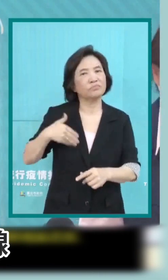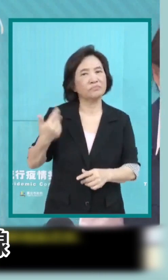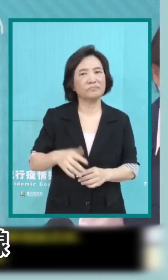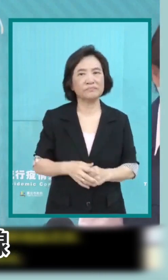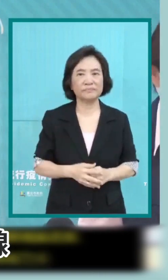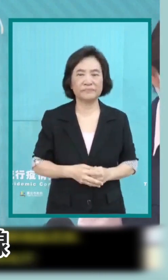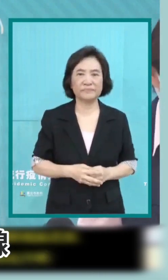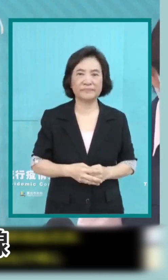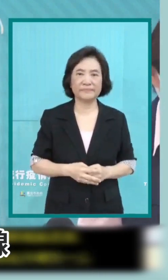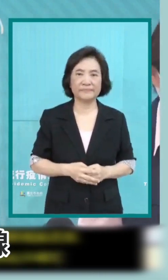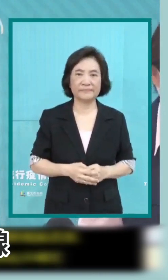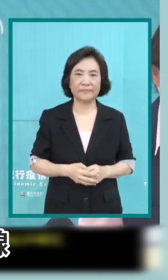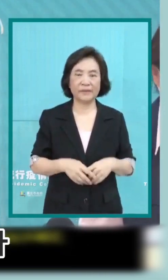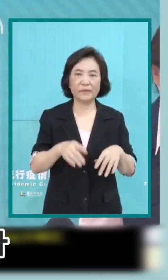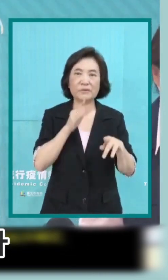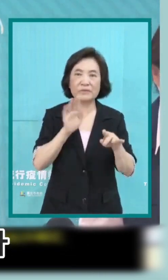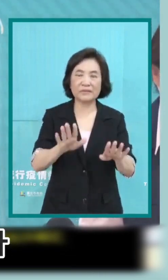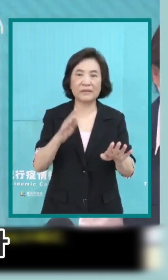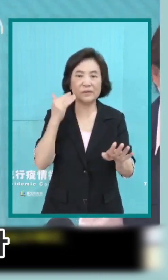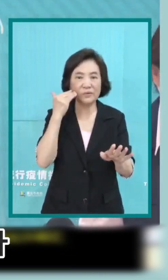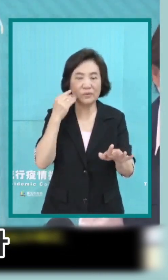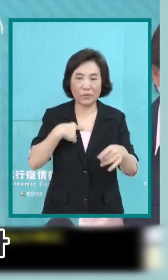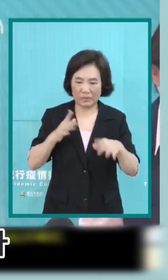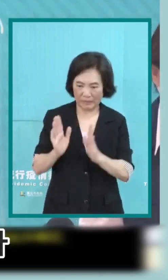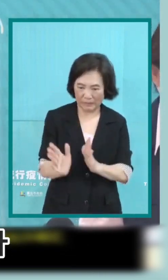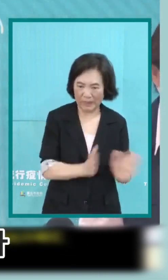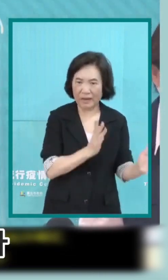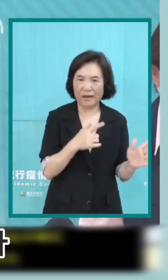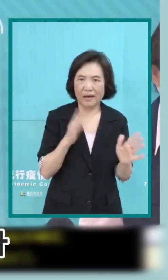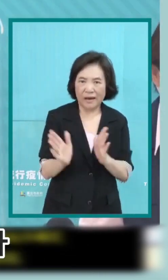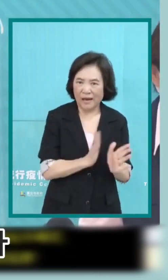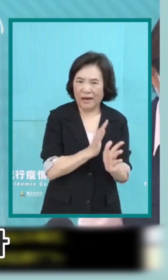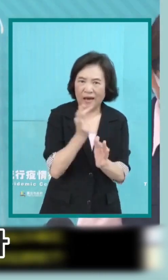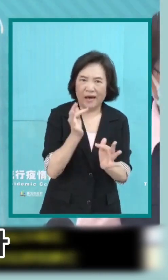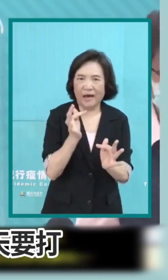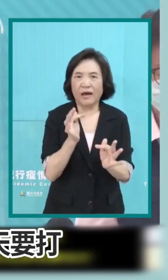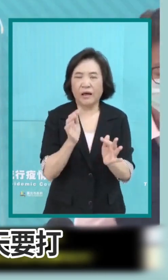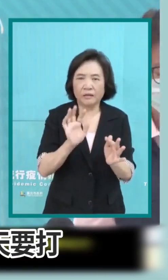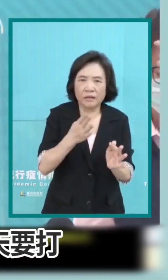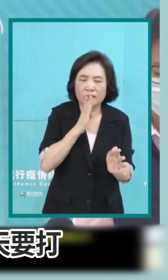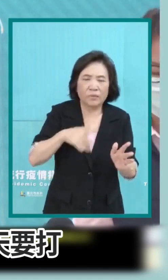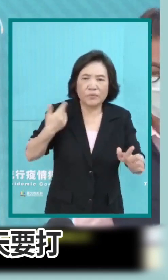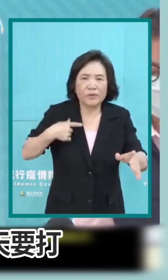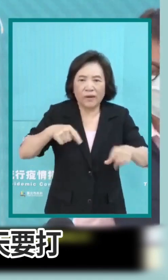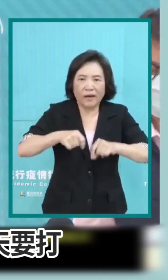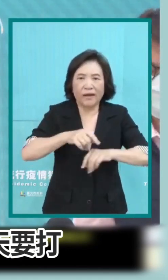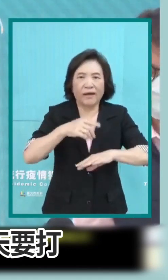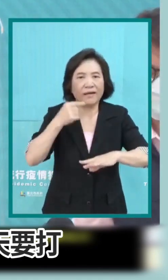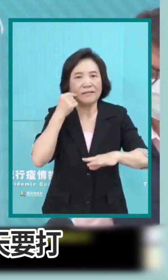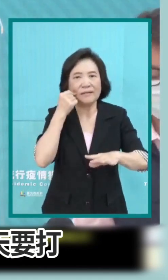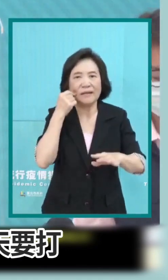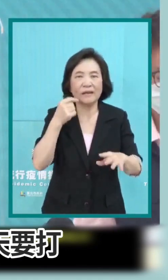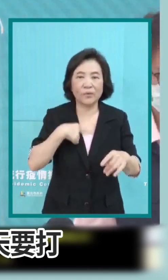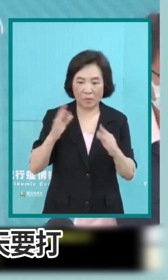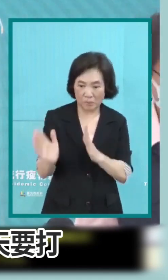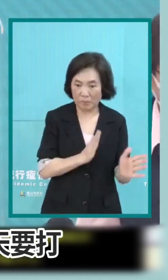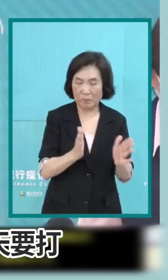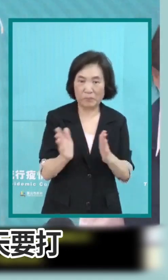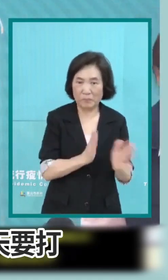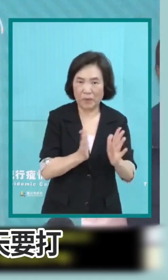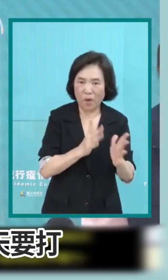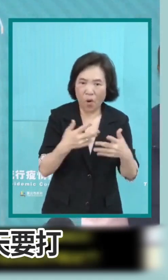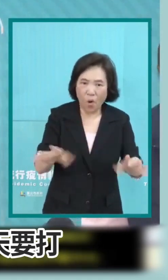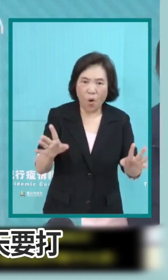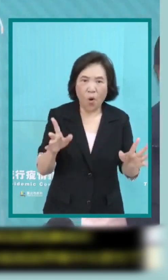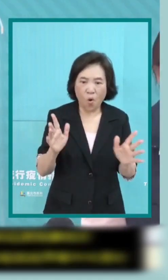坦白讲啊，你那个生产线从头到尾，我们都一直很难设计的。因为是这样啊，你也不能说我准备今天要